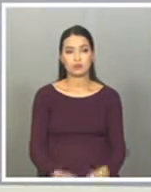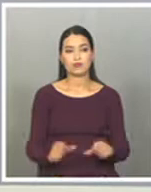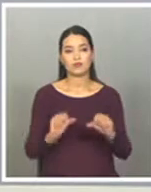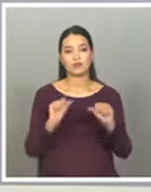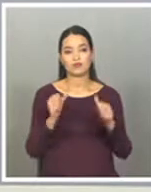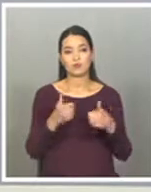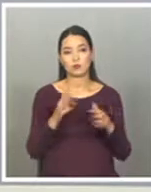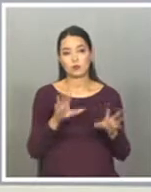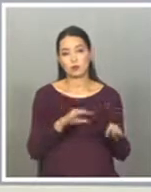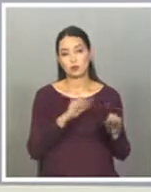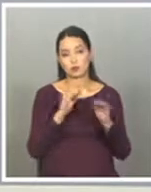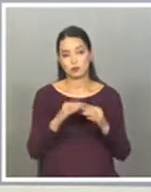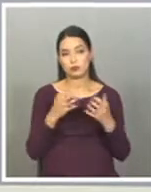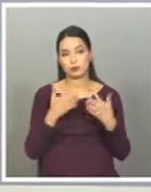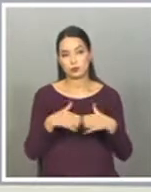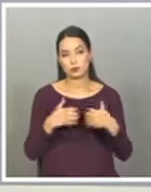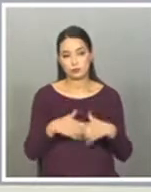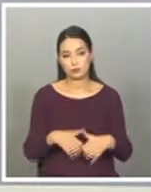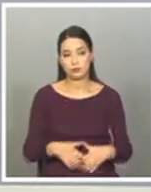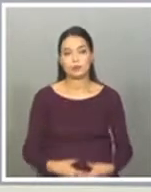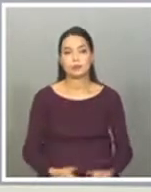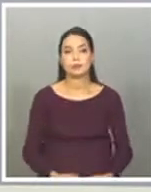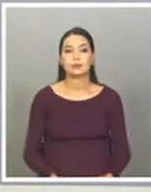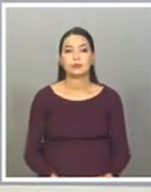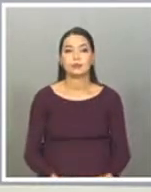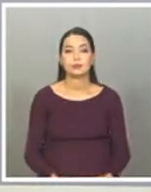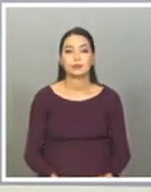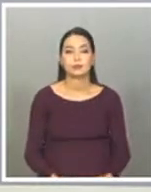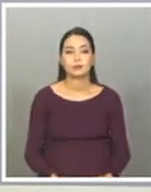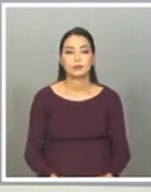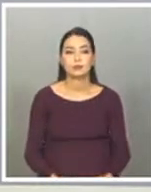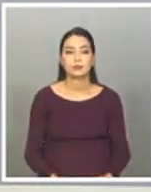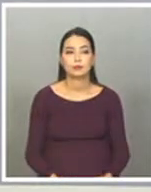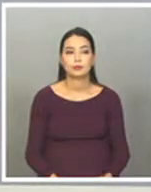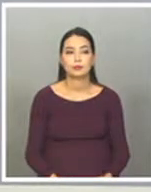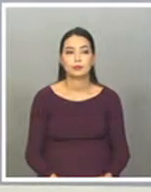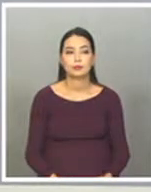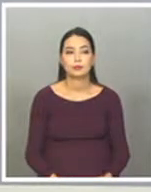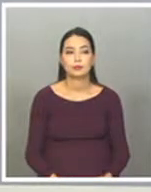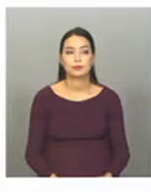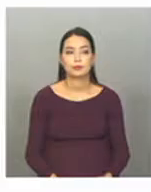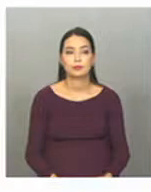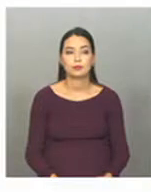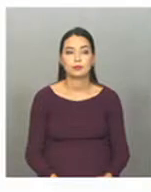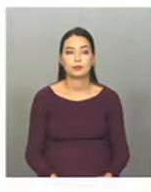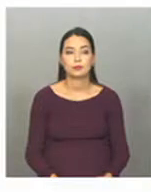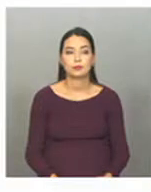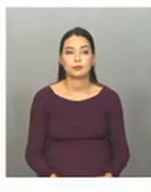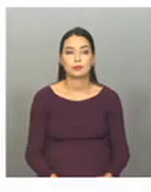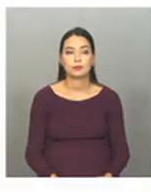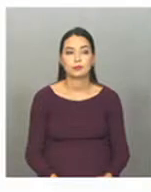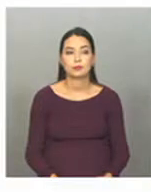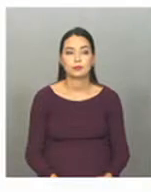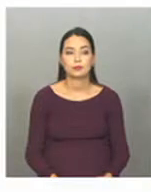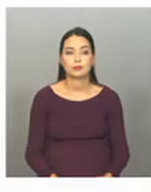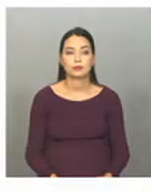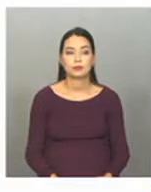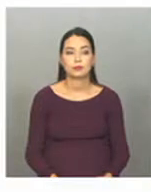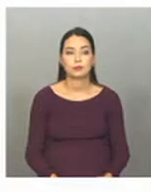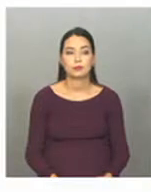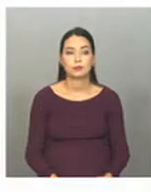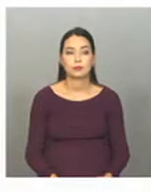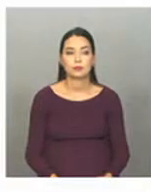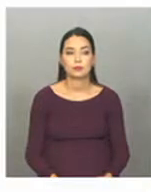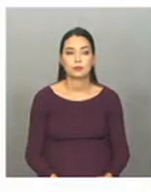Және қосылған келесі бөлшек және азайту 2. Енді мына өрнек пен мына